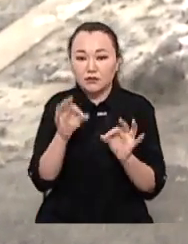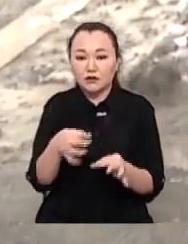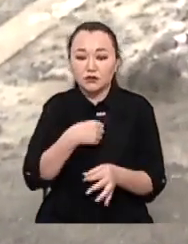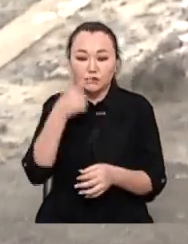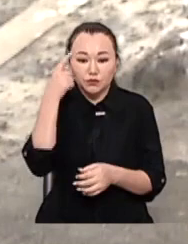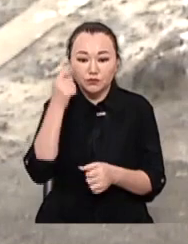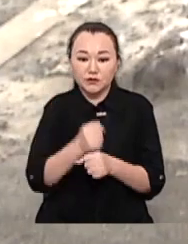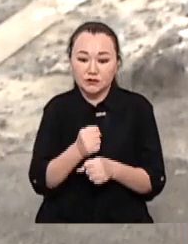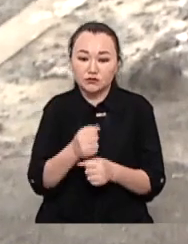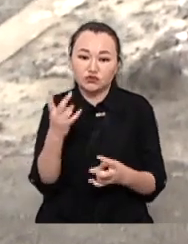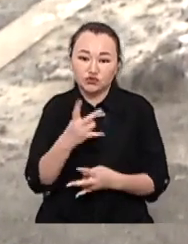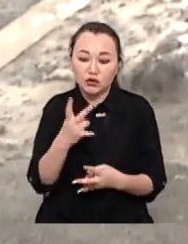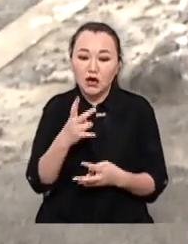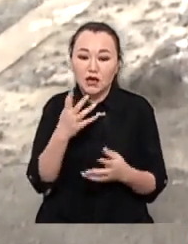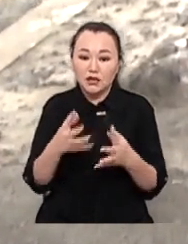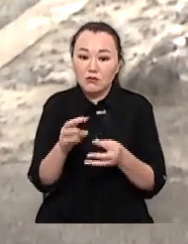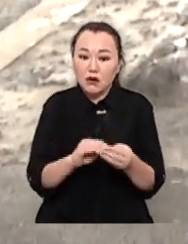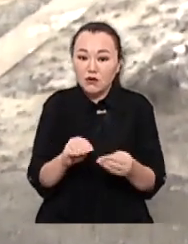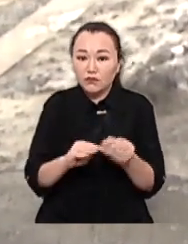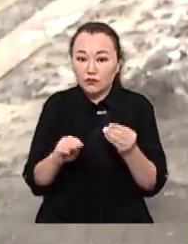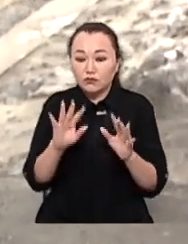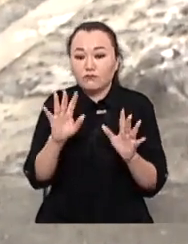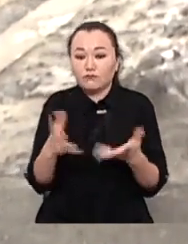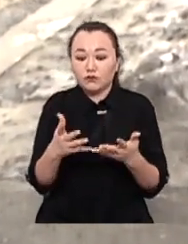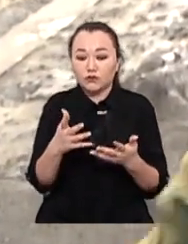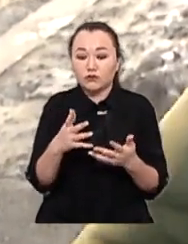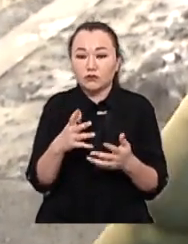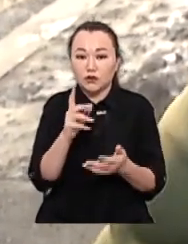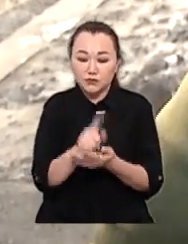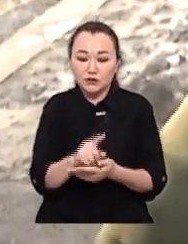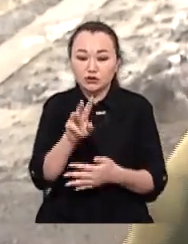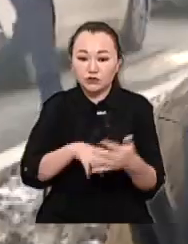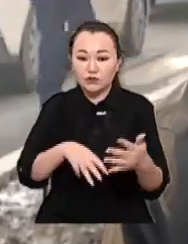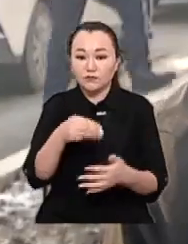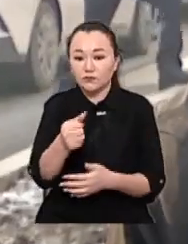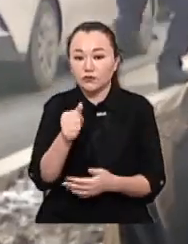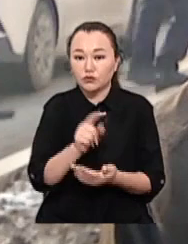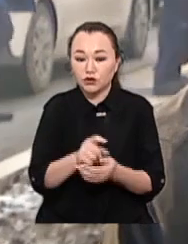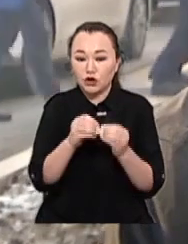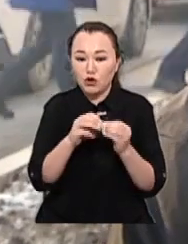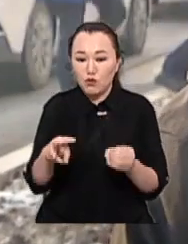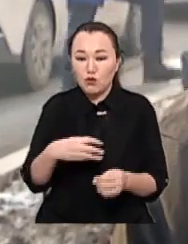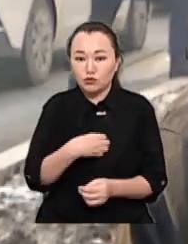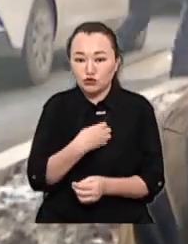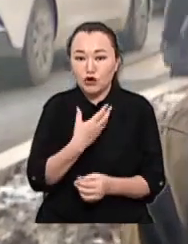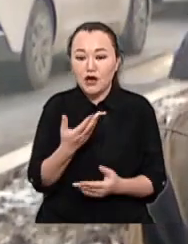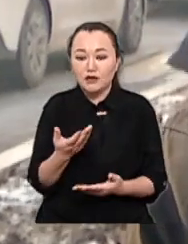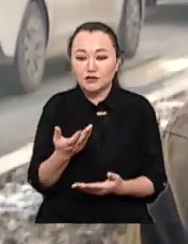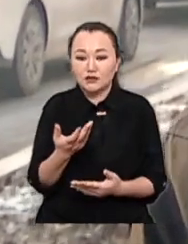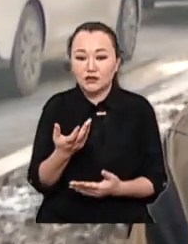ойлаймын. Егер ол қайталанып жатқан болса, міндетті түрде штраф төлеу керек. 10 миллион деген сұмдық қой енді ол.